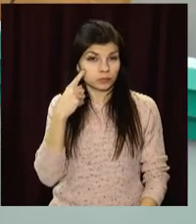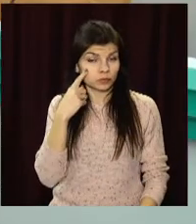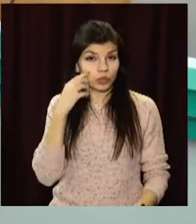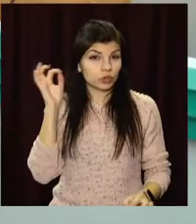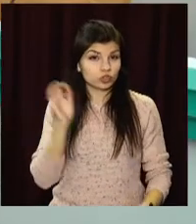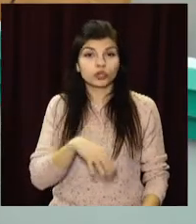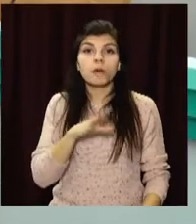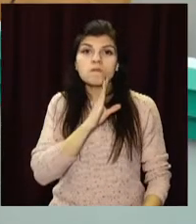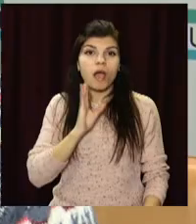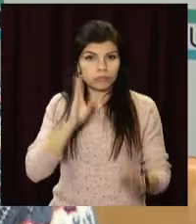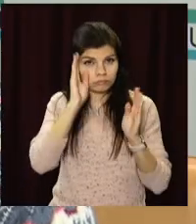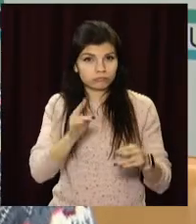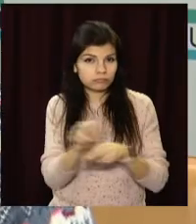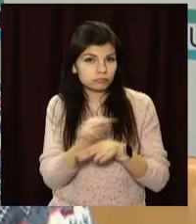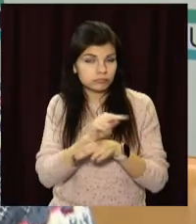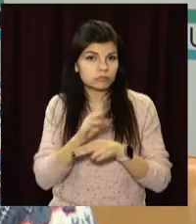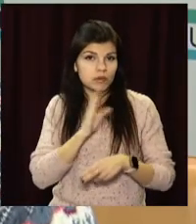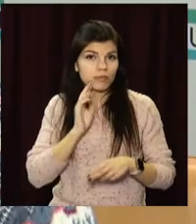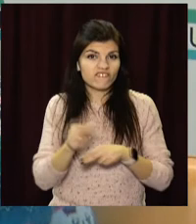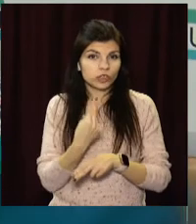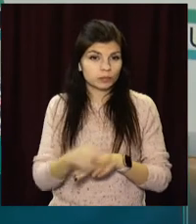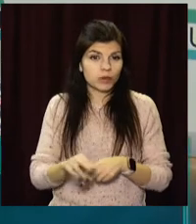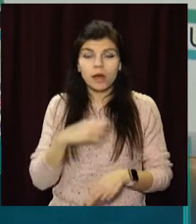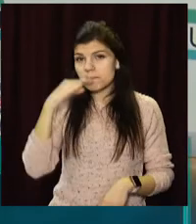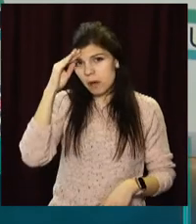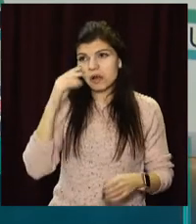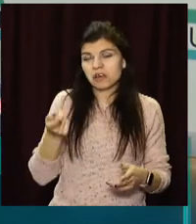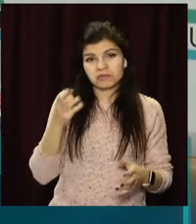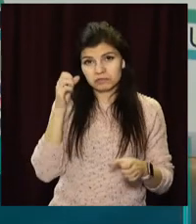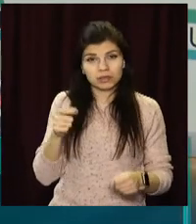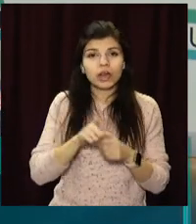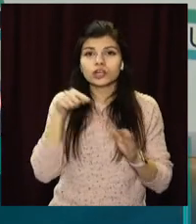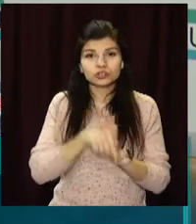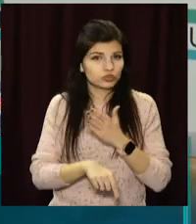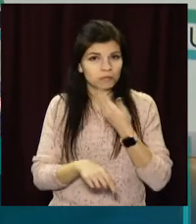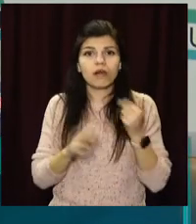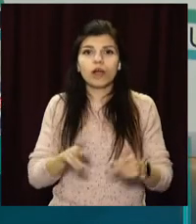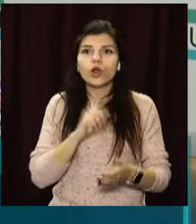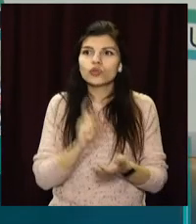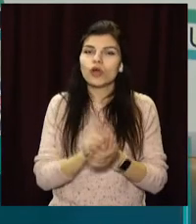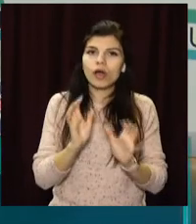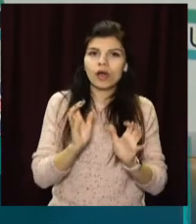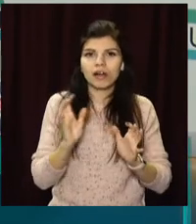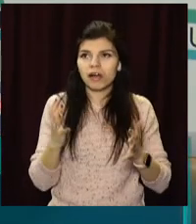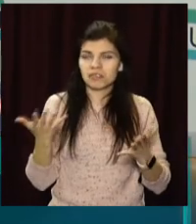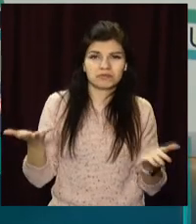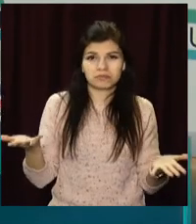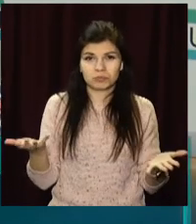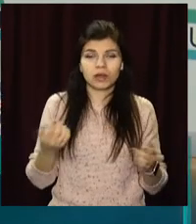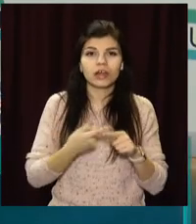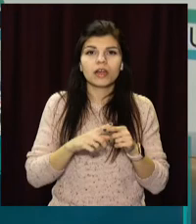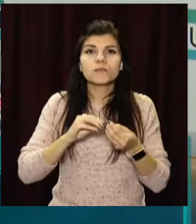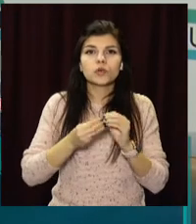дітей виховують суто матері. Для дитини папа не має такого значення, як повинен було б мати. Ця